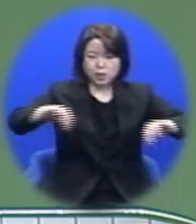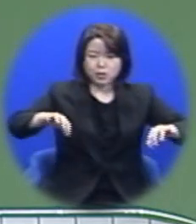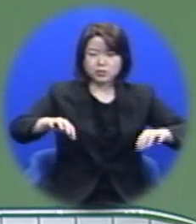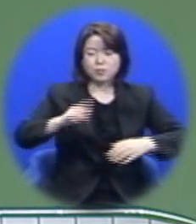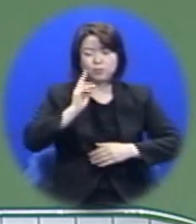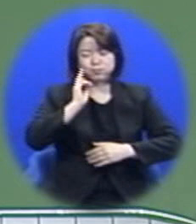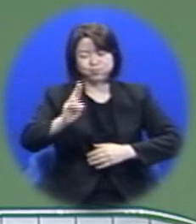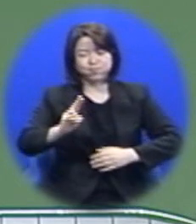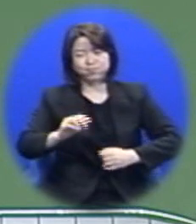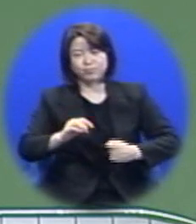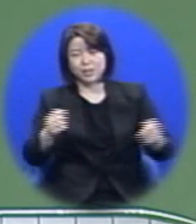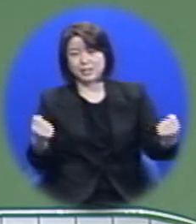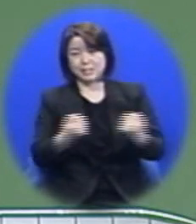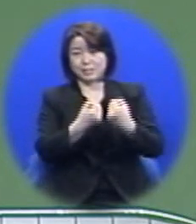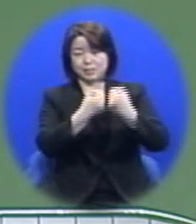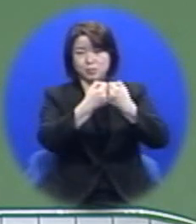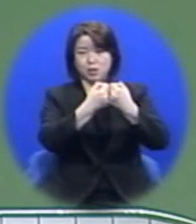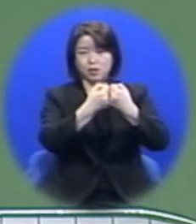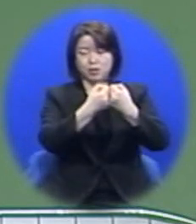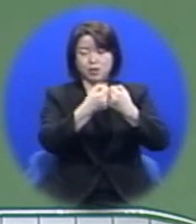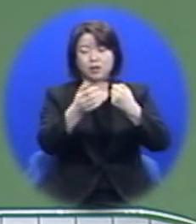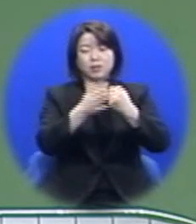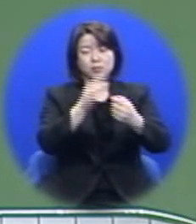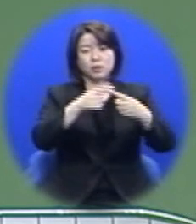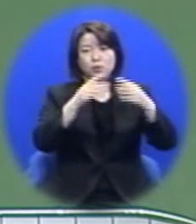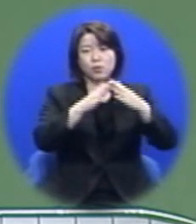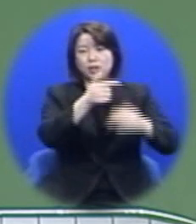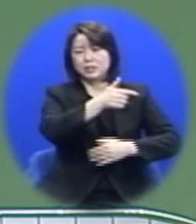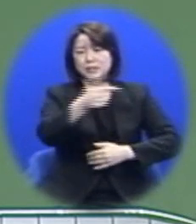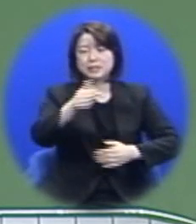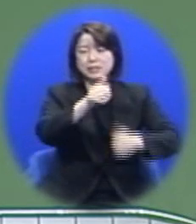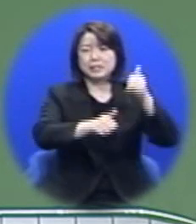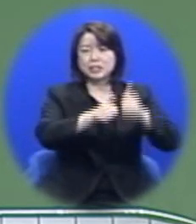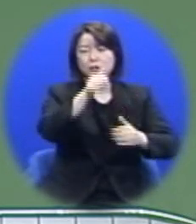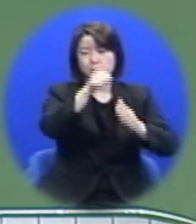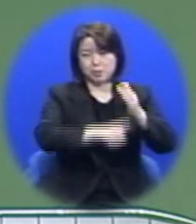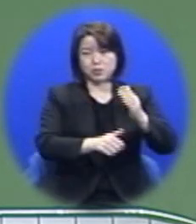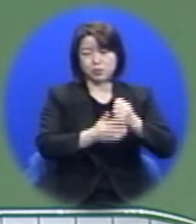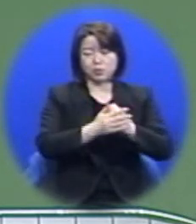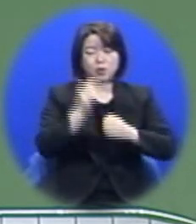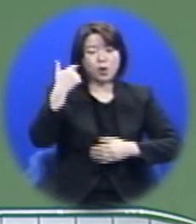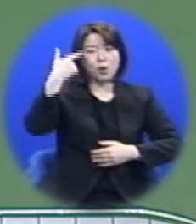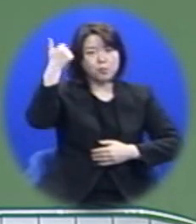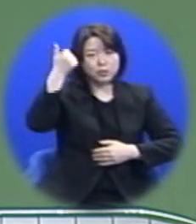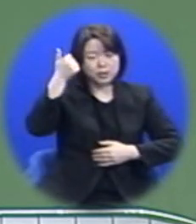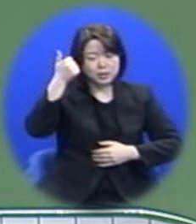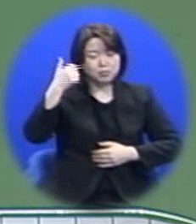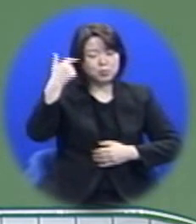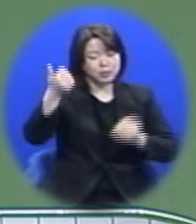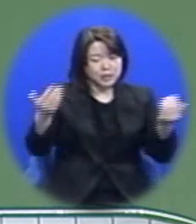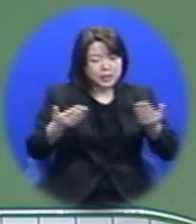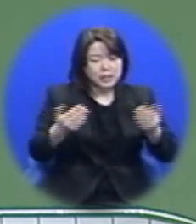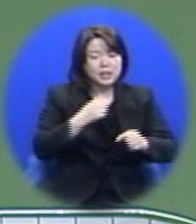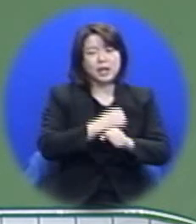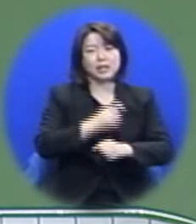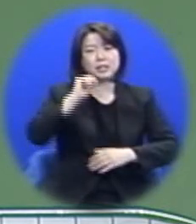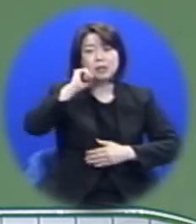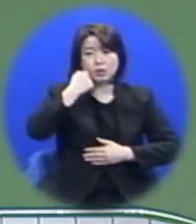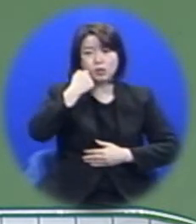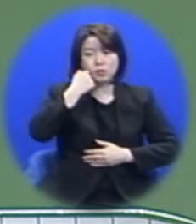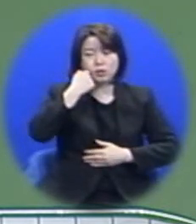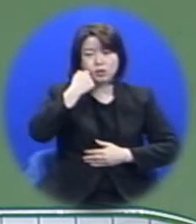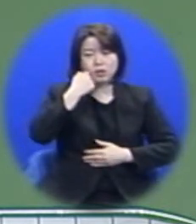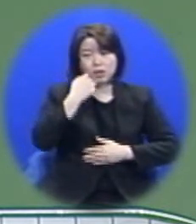싸웠습니다. 교회가 큰 시험에 들었고 목사님은 정말 목회하기가 어려울 정도였습니다. 그 어릴 때